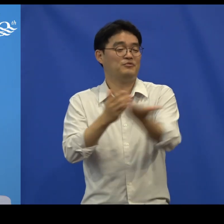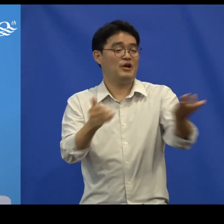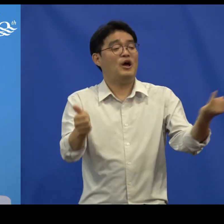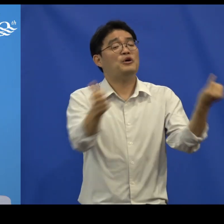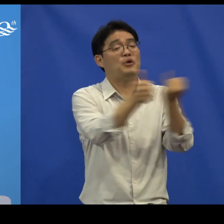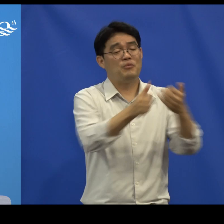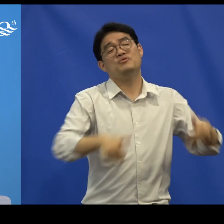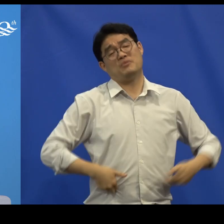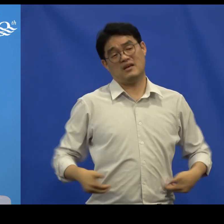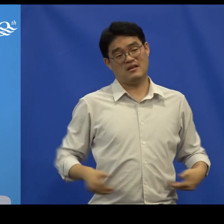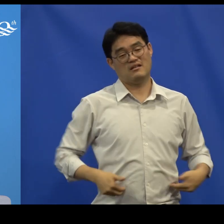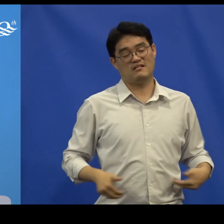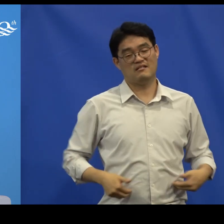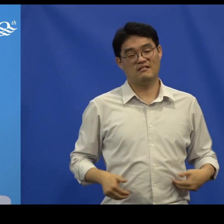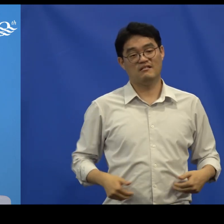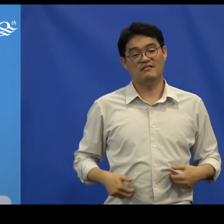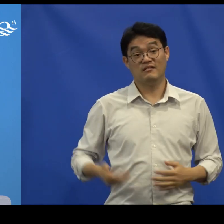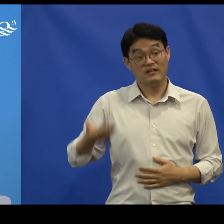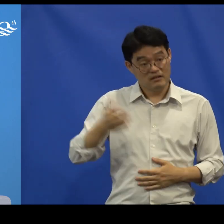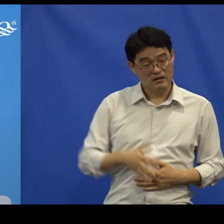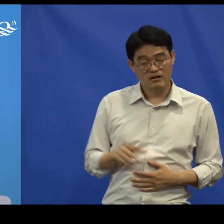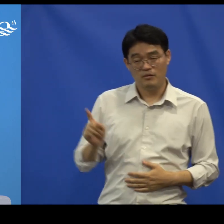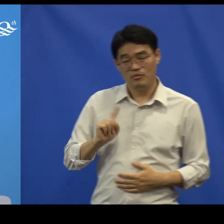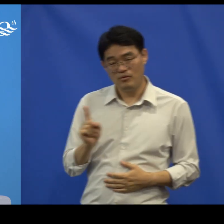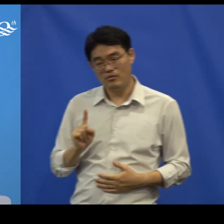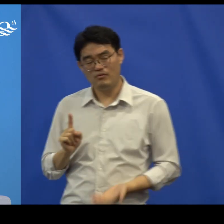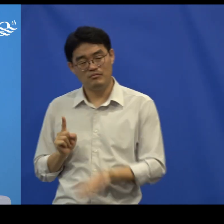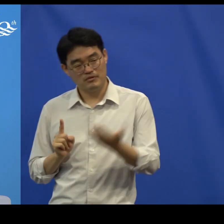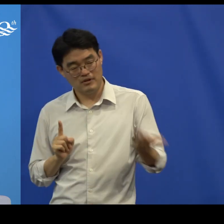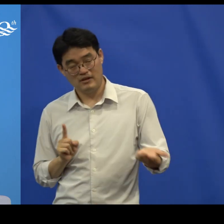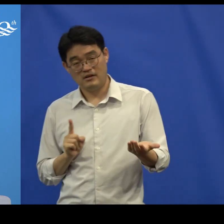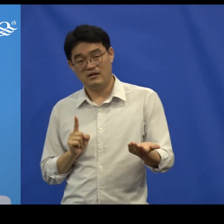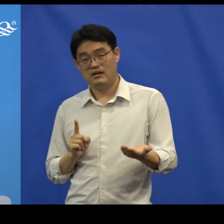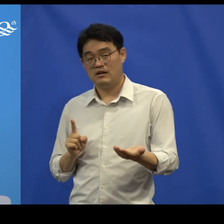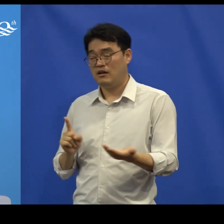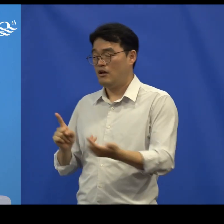나서 그들을 다 멸하기까지 깨닫지 못했다는 것.